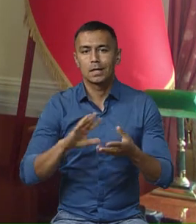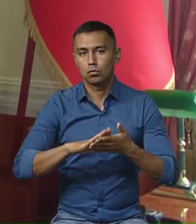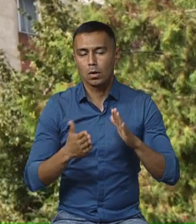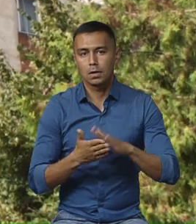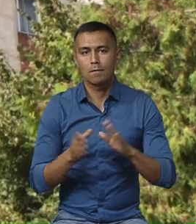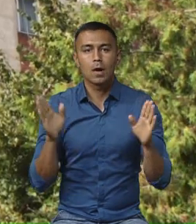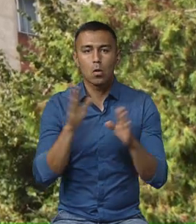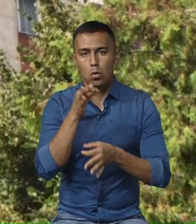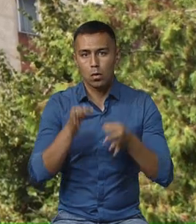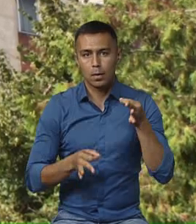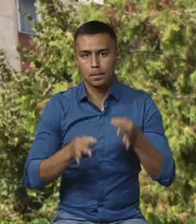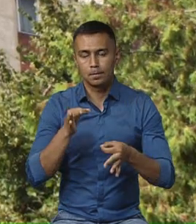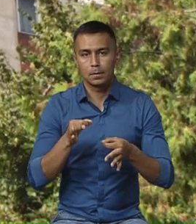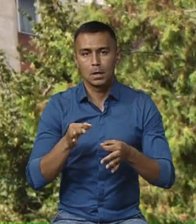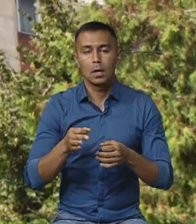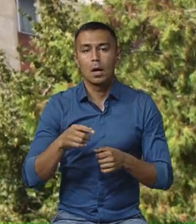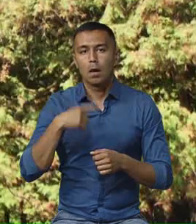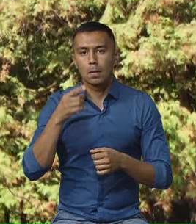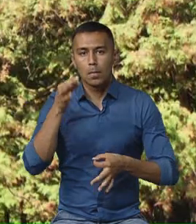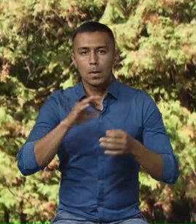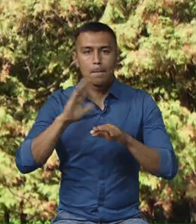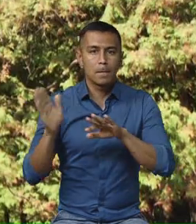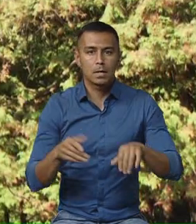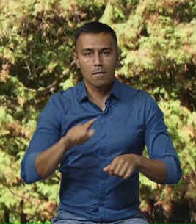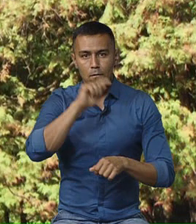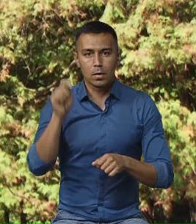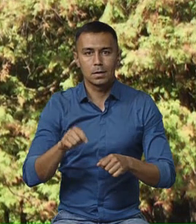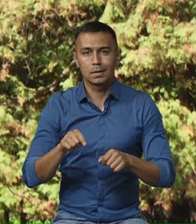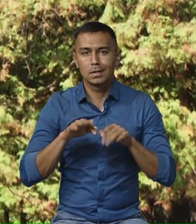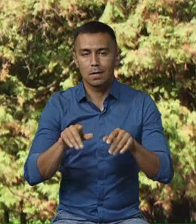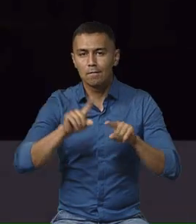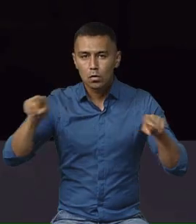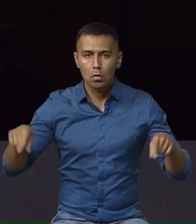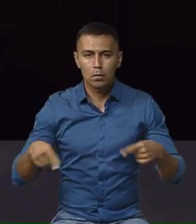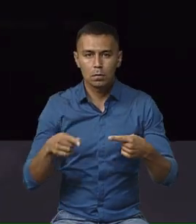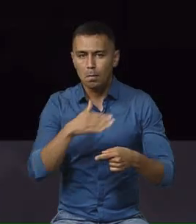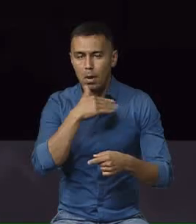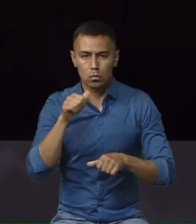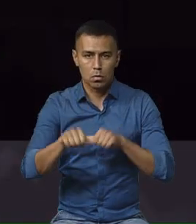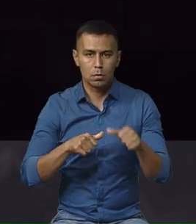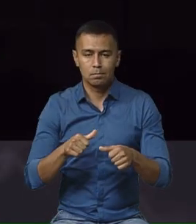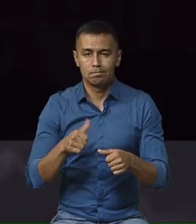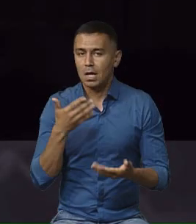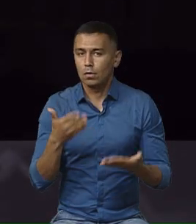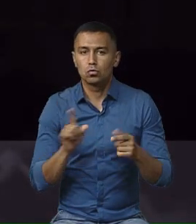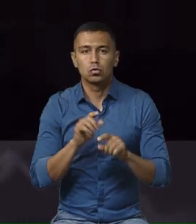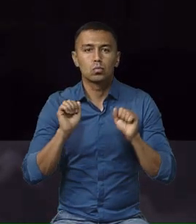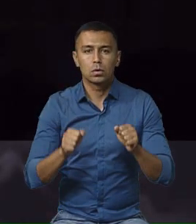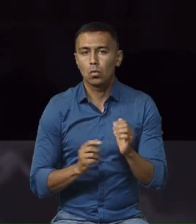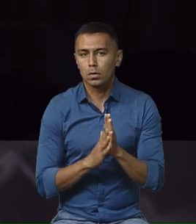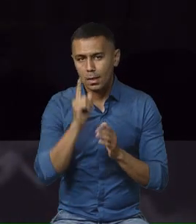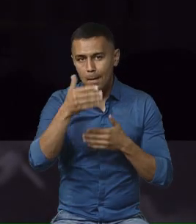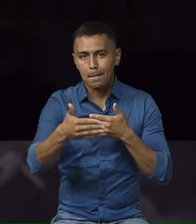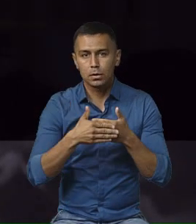ситуацій в екології. Марина Ратушна каже, природа після воєнних дій відновлюватиметься роками. Навряд чи щось там зможе рости